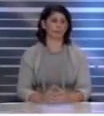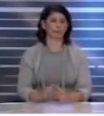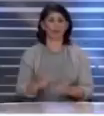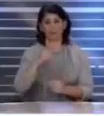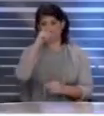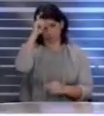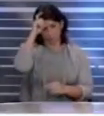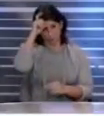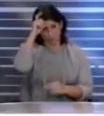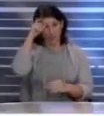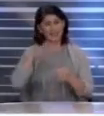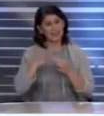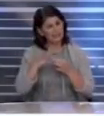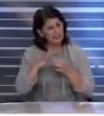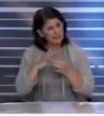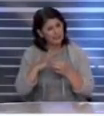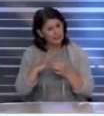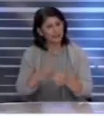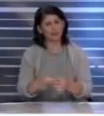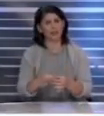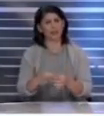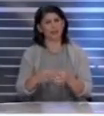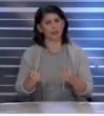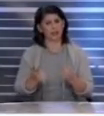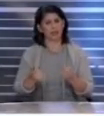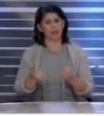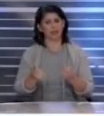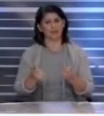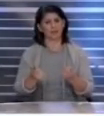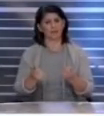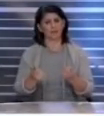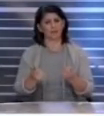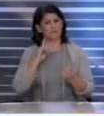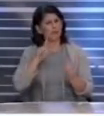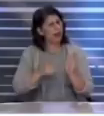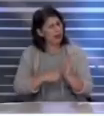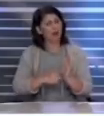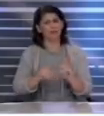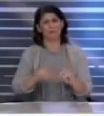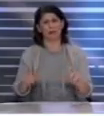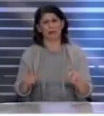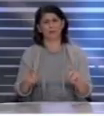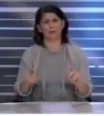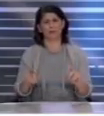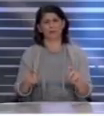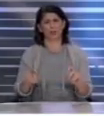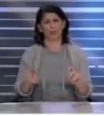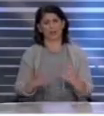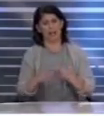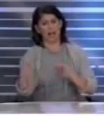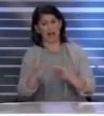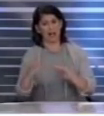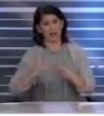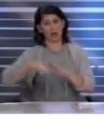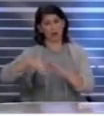Τουρκία συνεχίζει να πράττει πράγματα παράνομα στο χώρο της Ανατολικής Μεσογείου και του